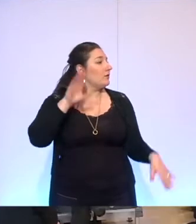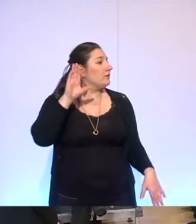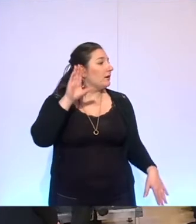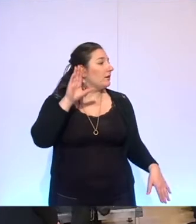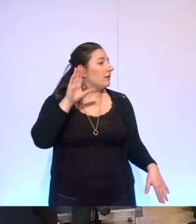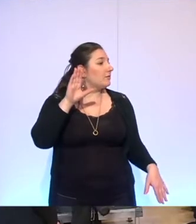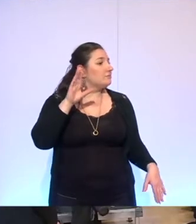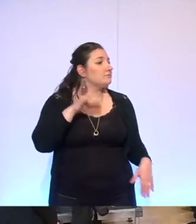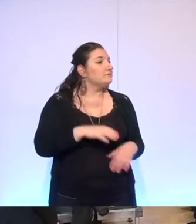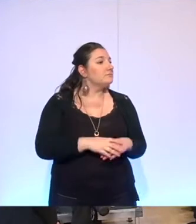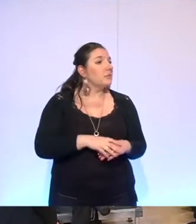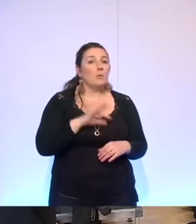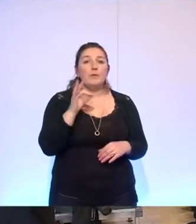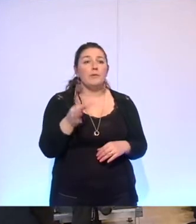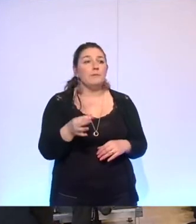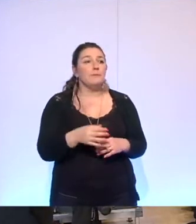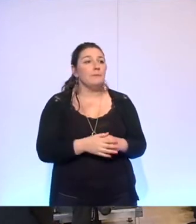Oui, alors.